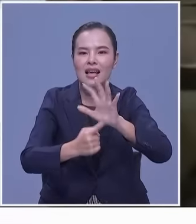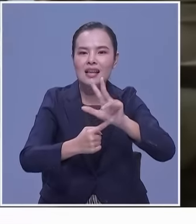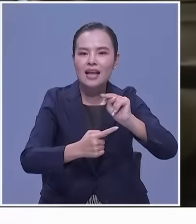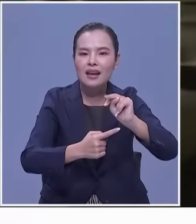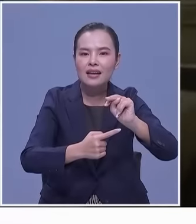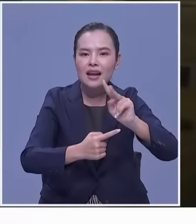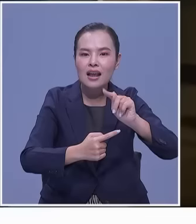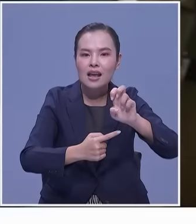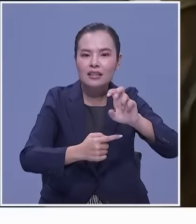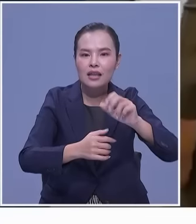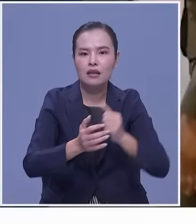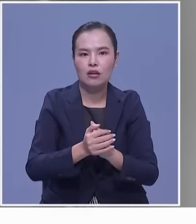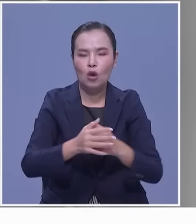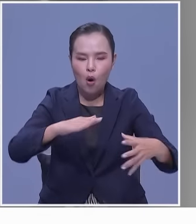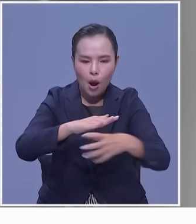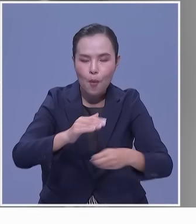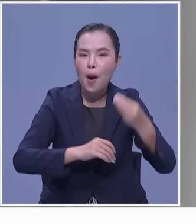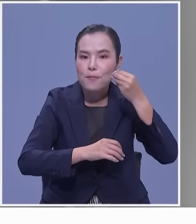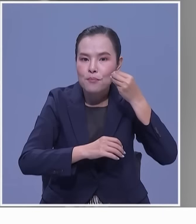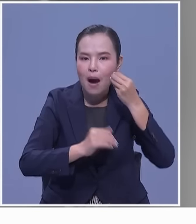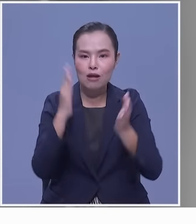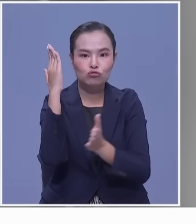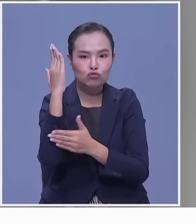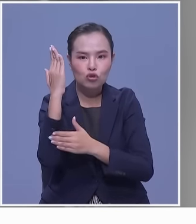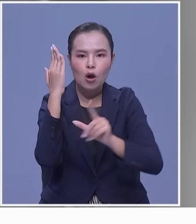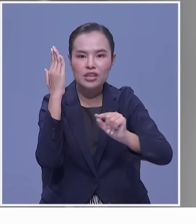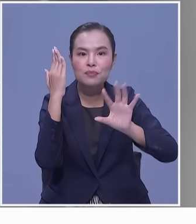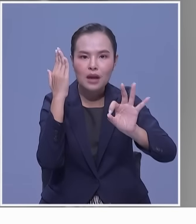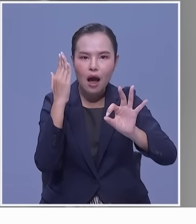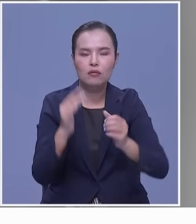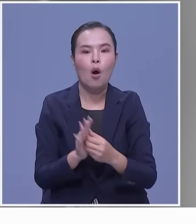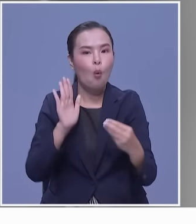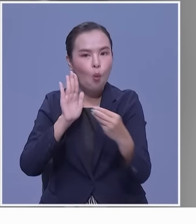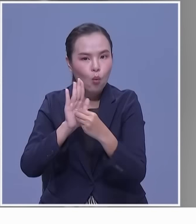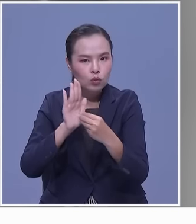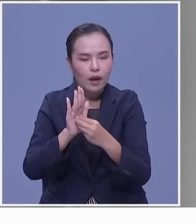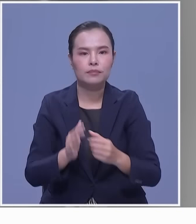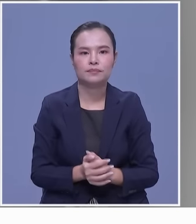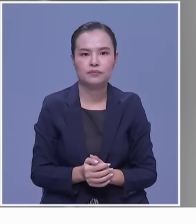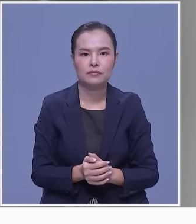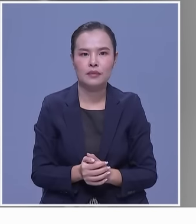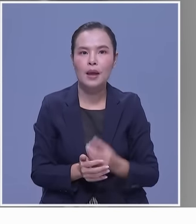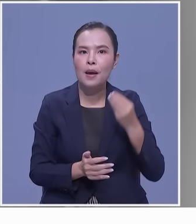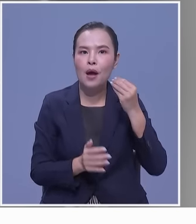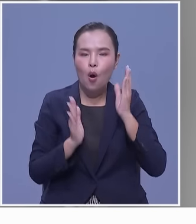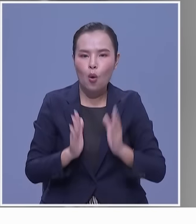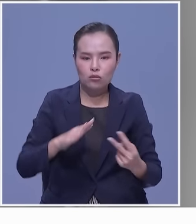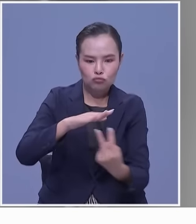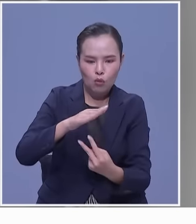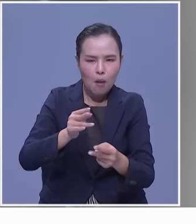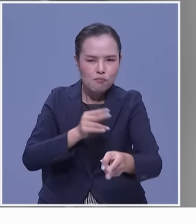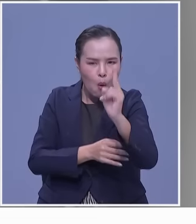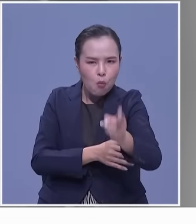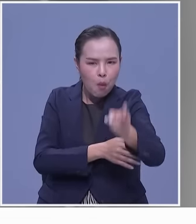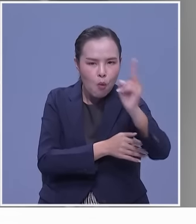ถืออาวุธปืนบุกเข้าไปในบ้านของชาวบ้านในซอยอินธรรมร 29นะครับกรุงเทพฯเ่ามีคนอยู่ในบ้าน 2คนมีการยิงปะทะกับ